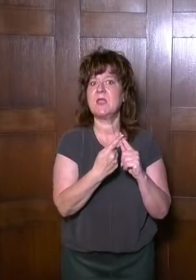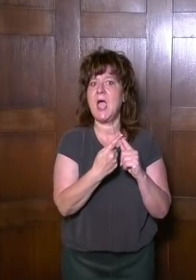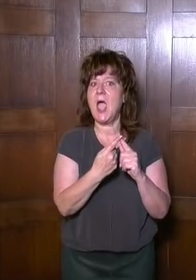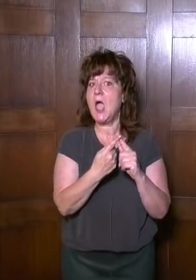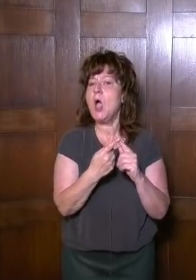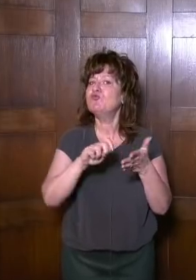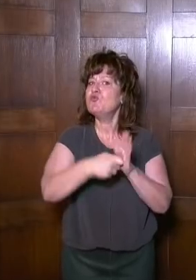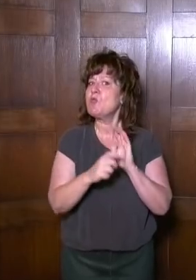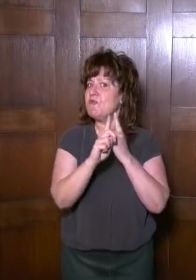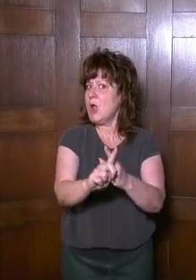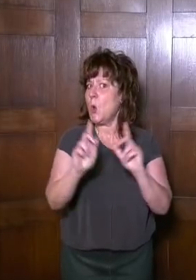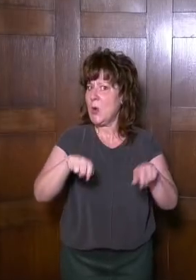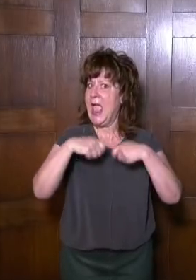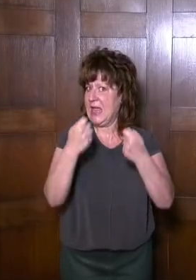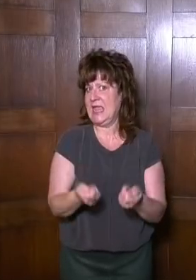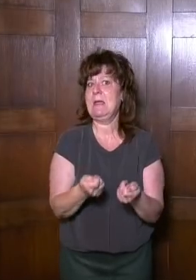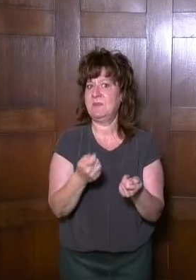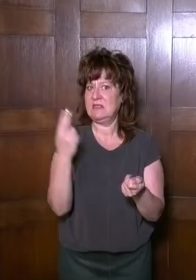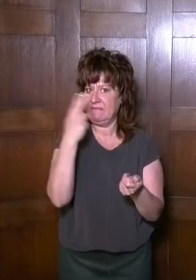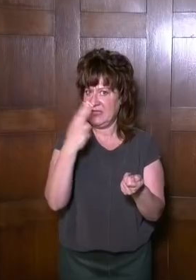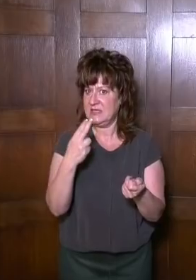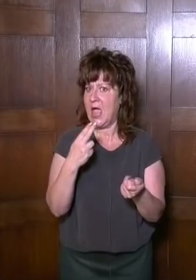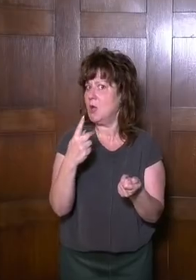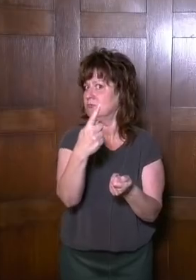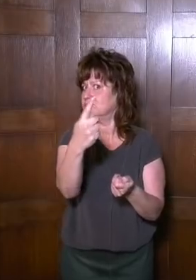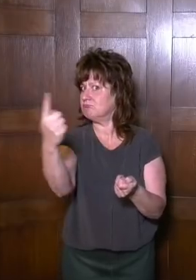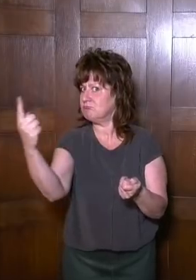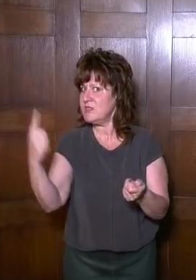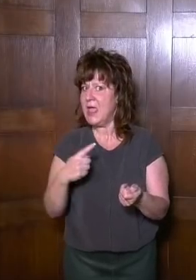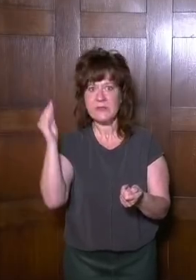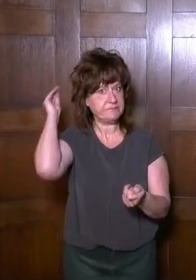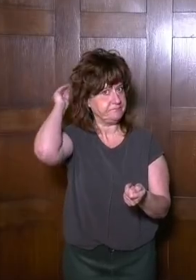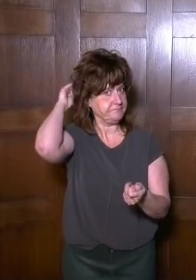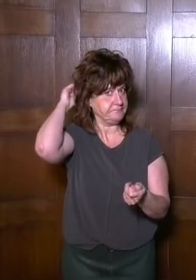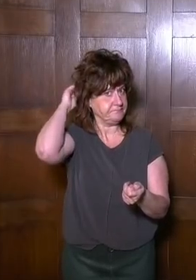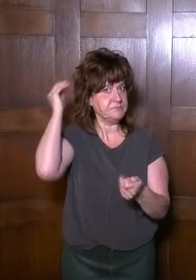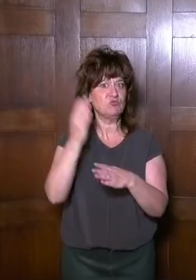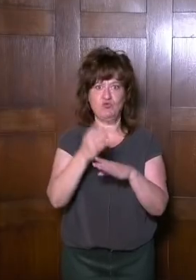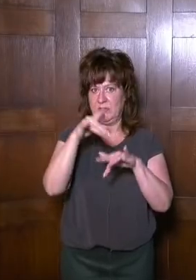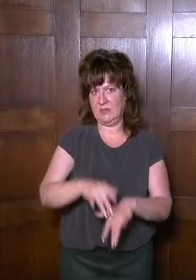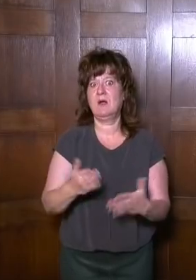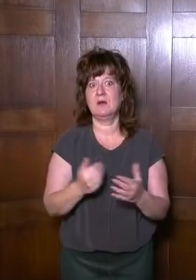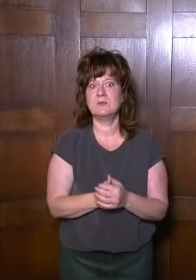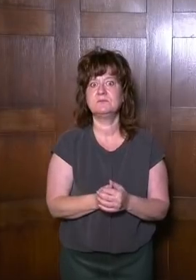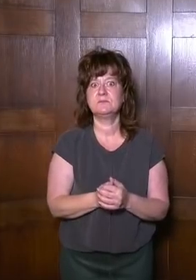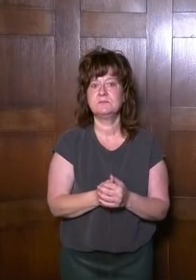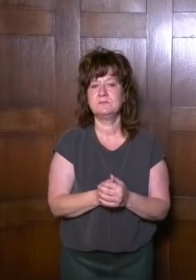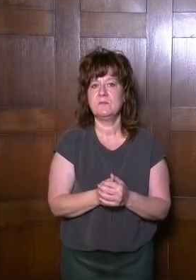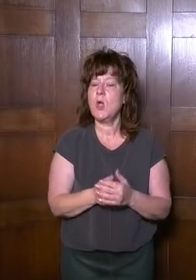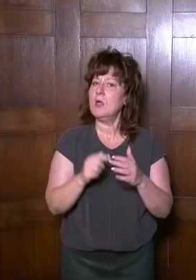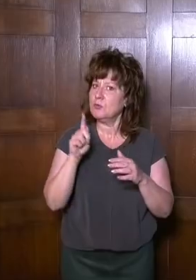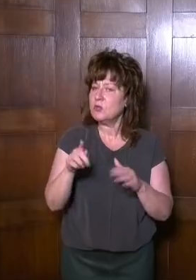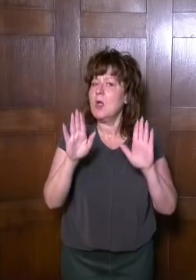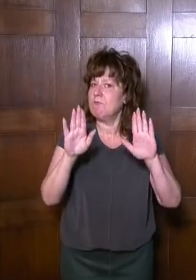zu den Schlussfolgerungen, die Sie ganz bestimmt alle in Ihrem Hinterkopf schon haben. Lassen Sie sie erst noch mal